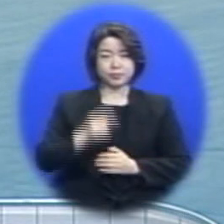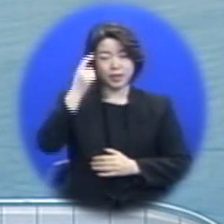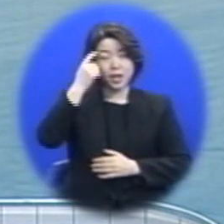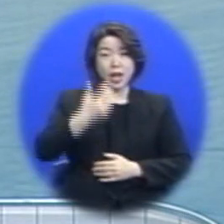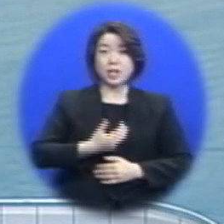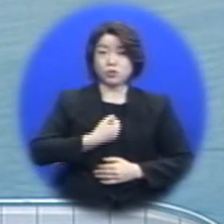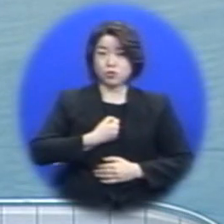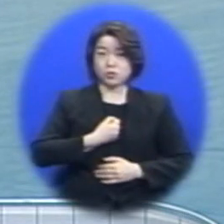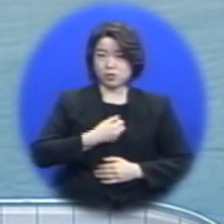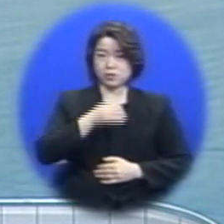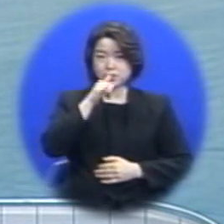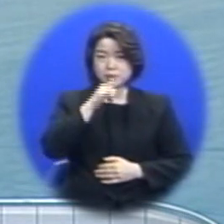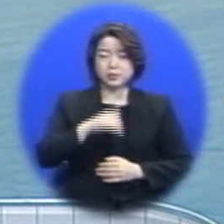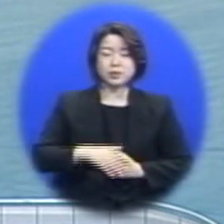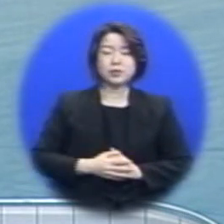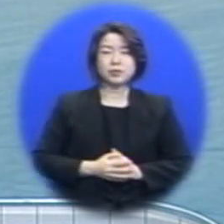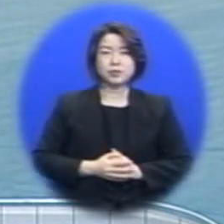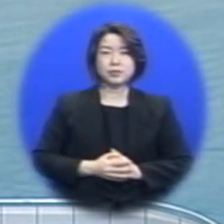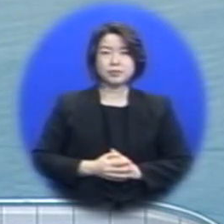충격이었어요.